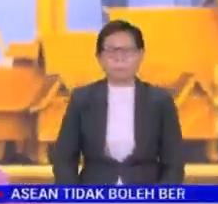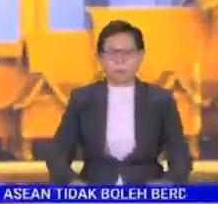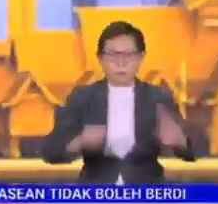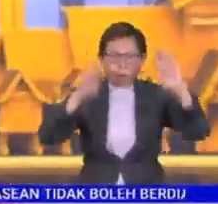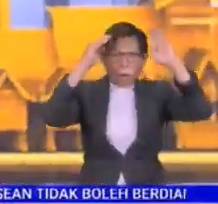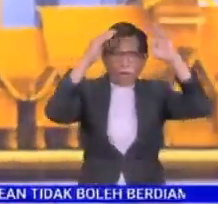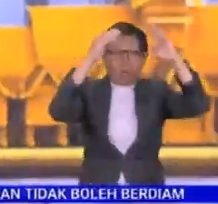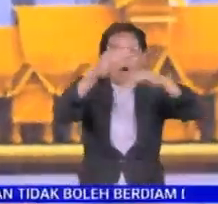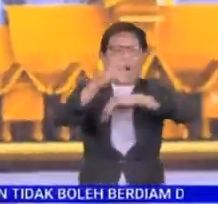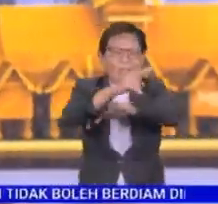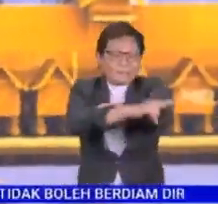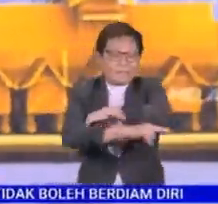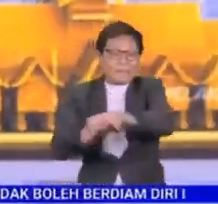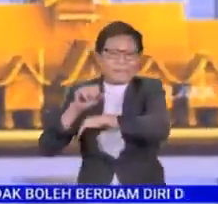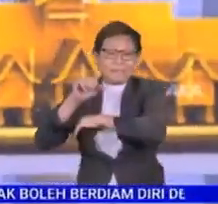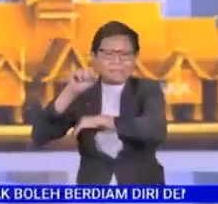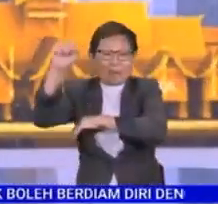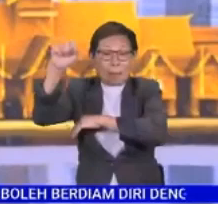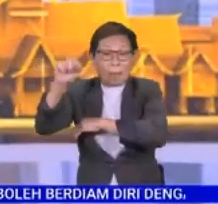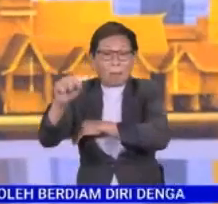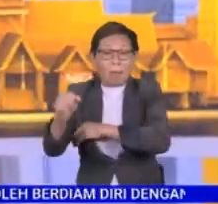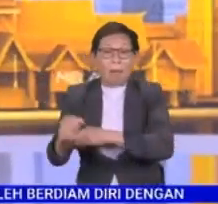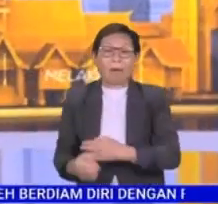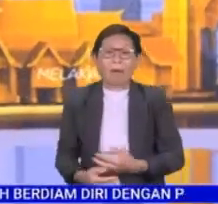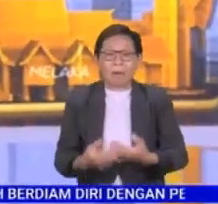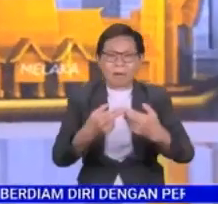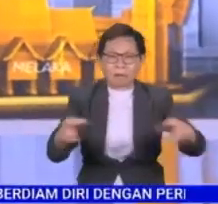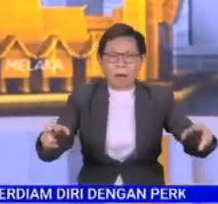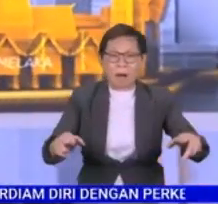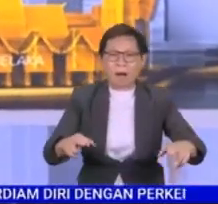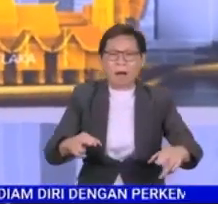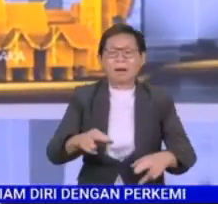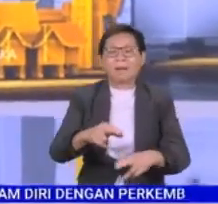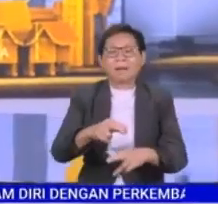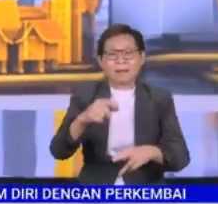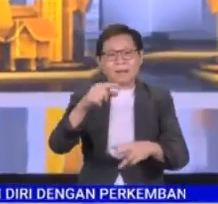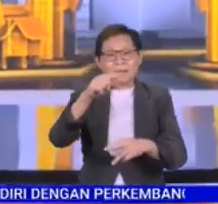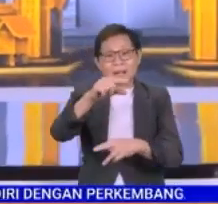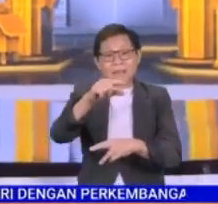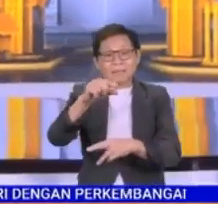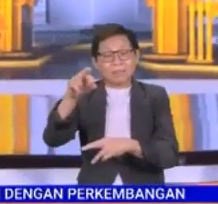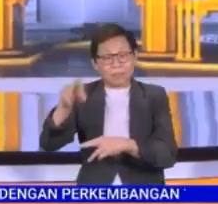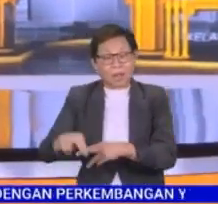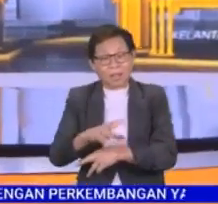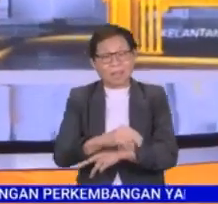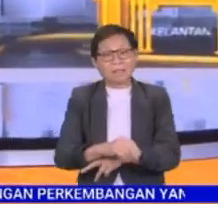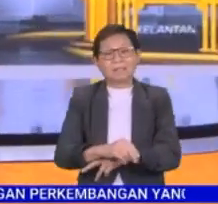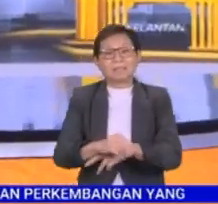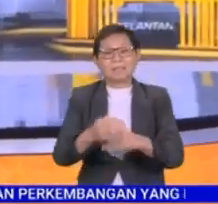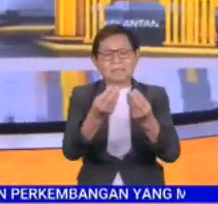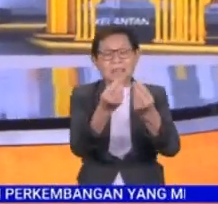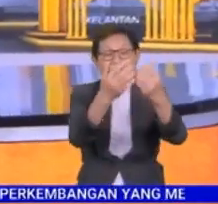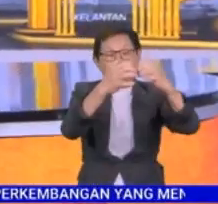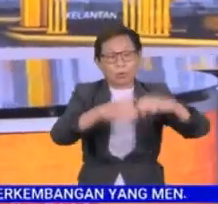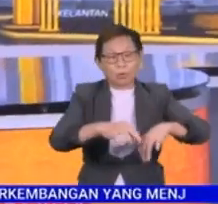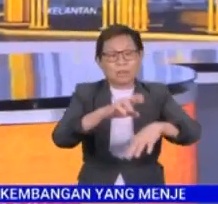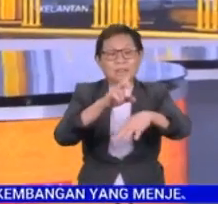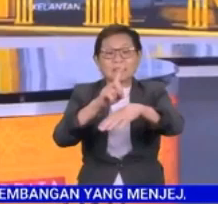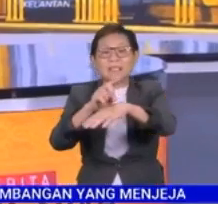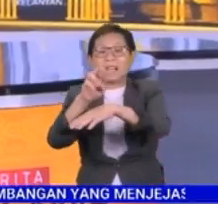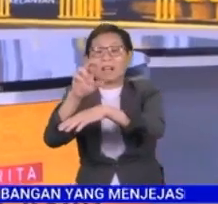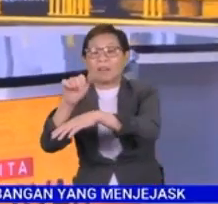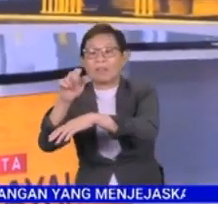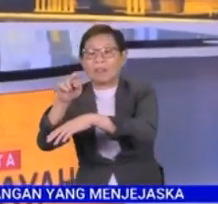fokus negeri di bawah Bayu mengenai pelajaran party gagasan rakyat dan tinjauan tanah runtuh di Ranau butirannya bersama mereka